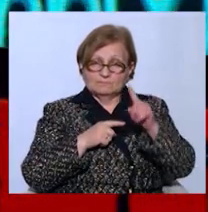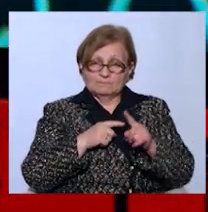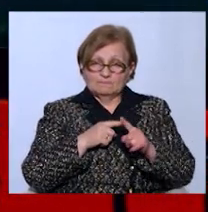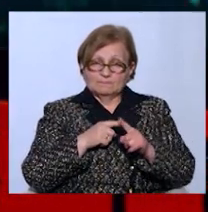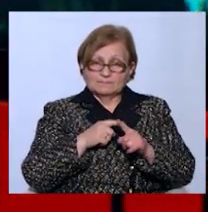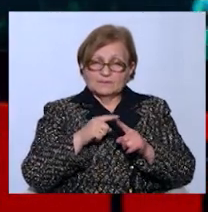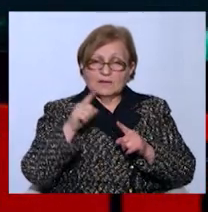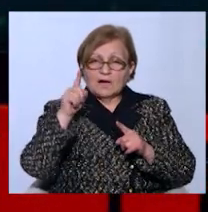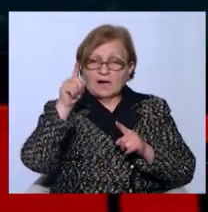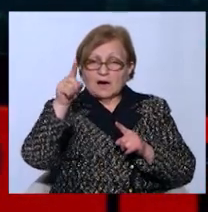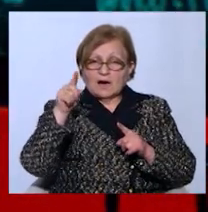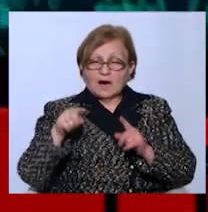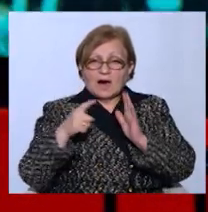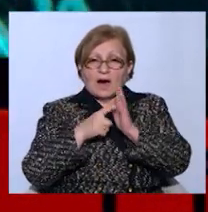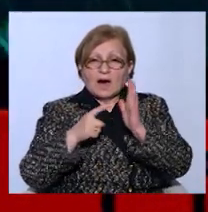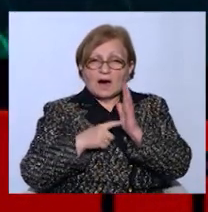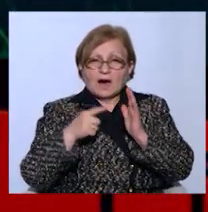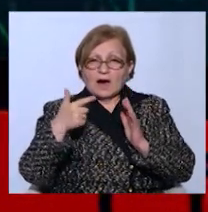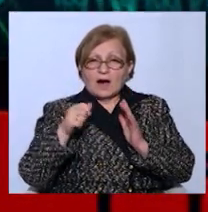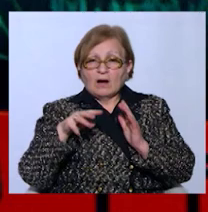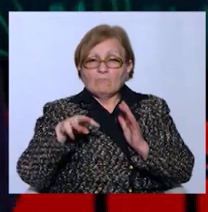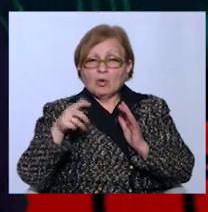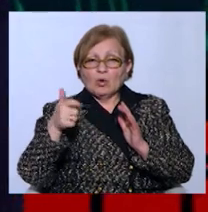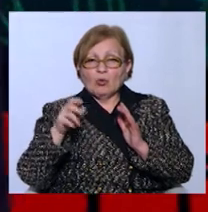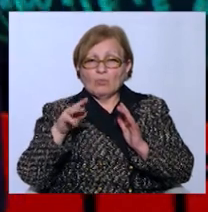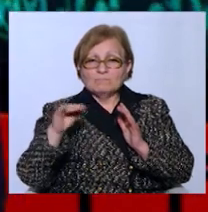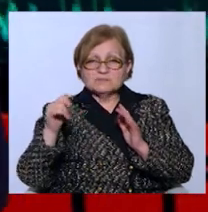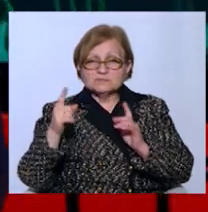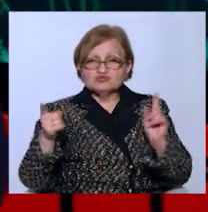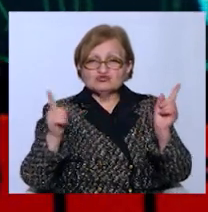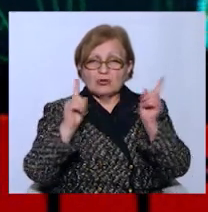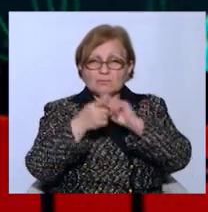გამყოფი შებრუნებულზე, შებრუნებული არის ეს უდრის